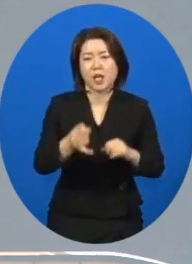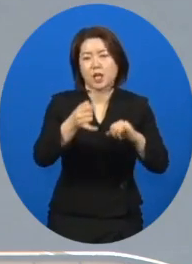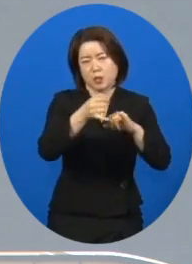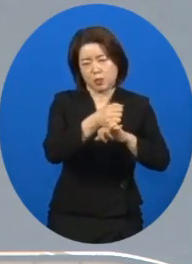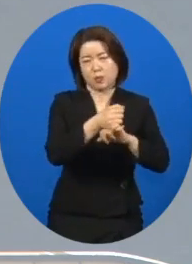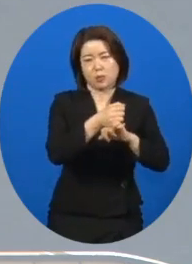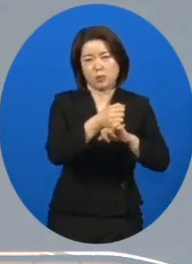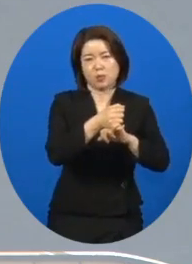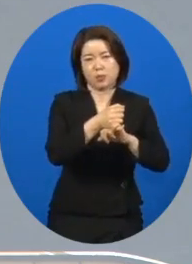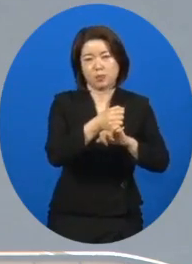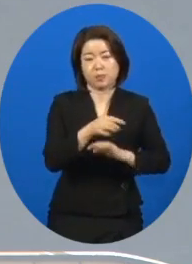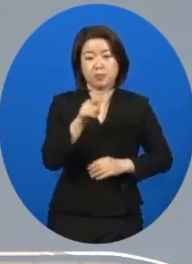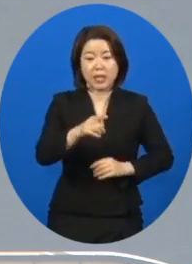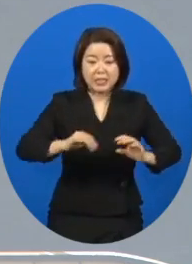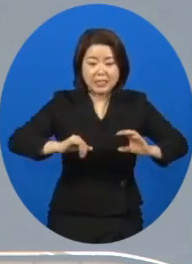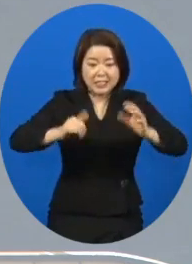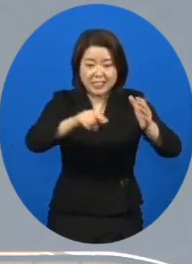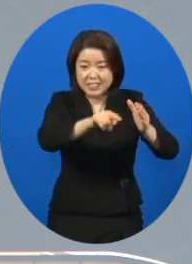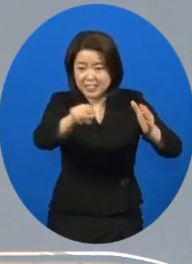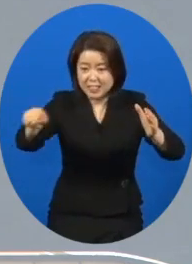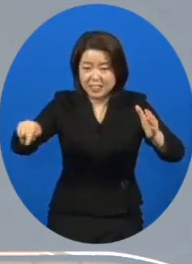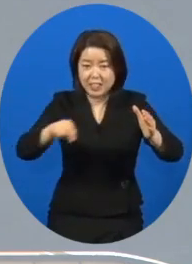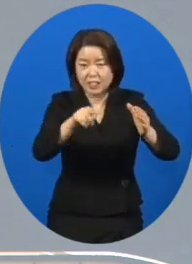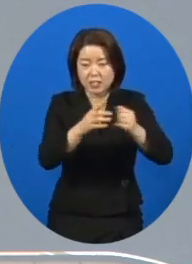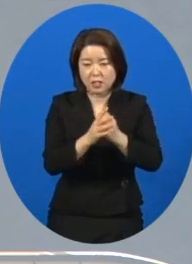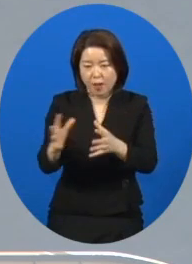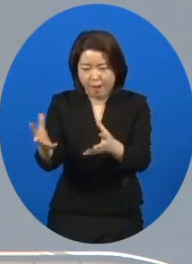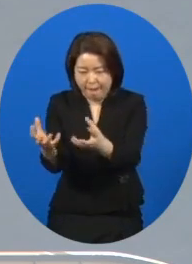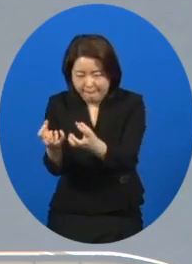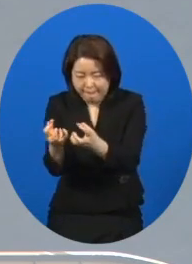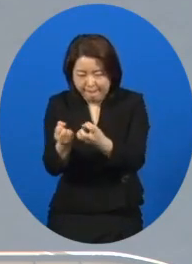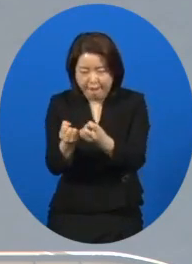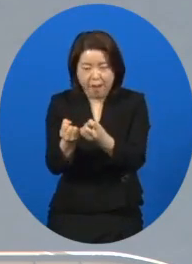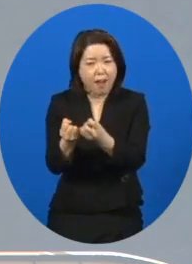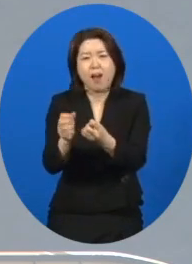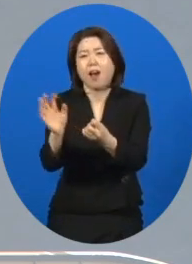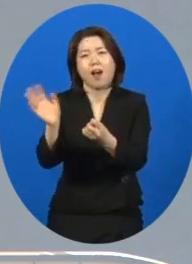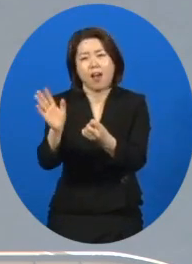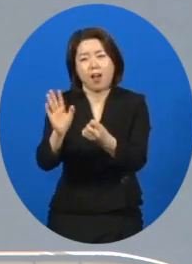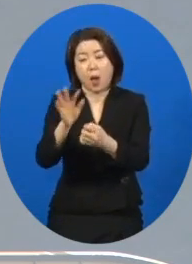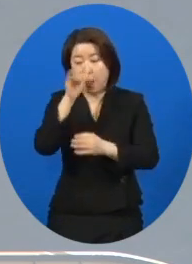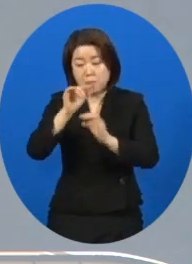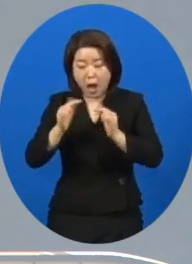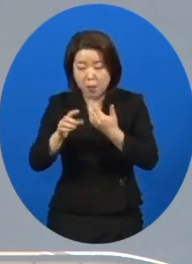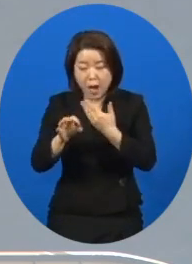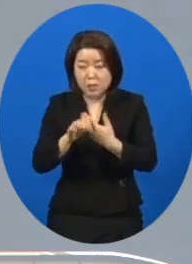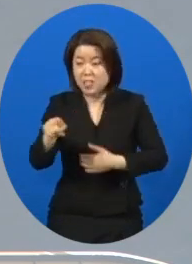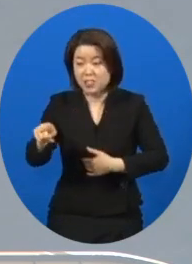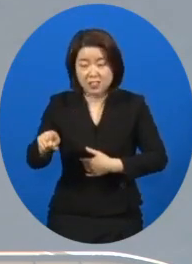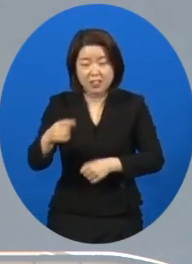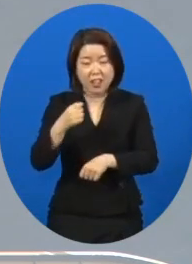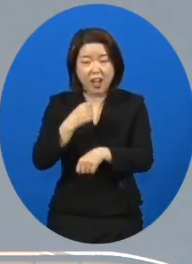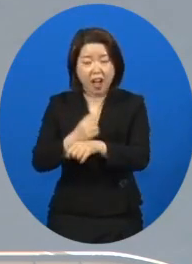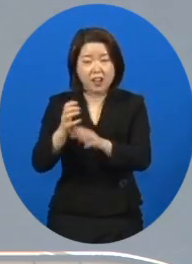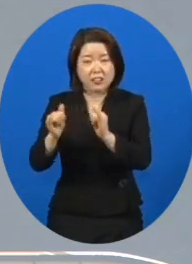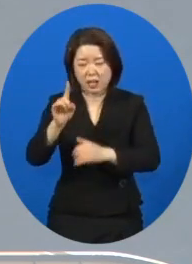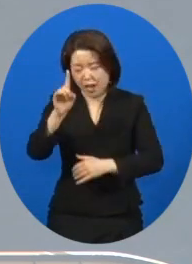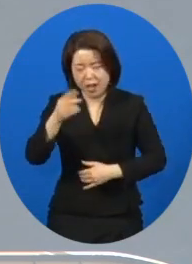반드시 이 세상에서 더 움켜쥐려고 하지 않아요. 바보가 아닌 다음에는 그렇게 할 사람이 아무도